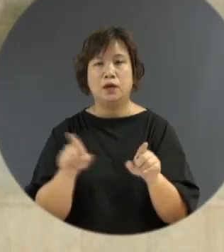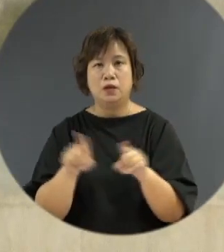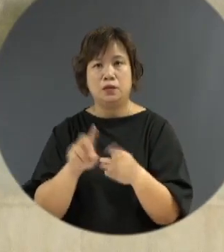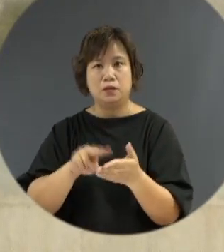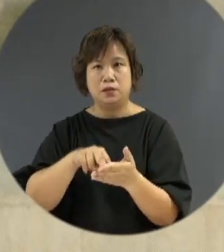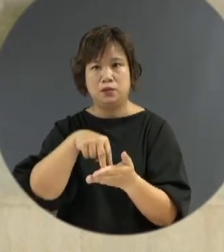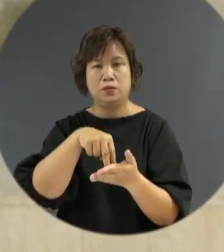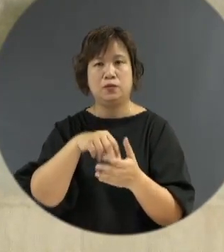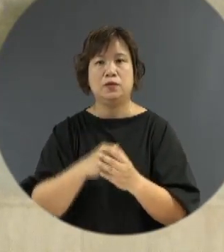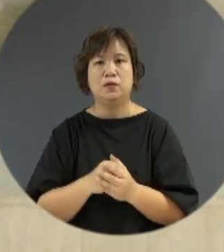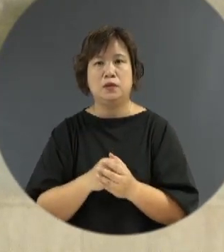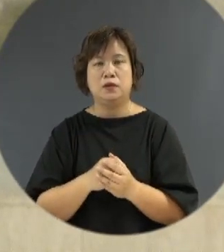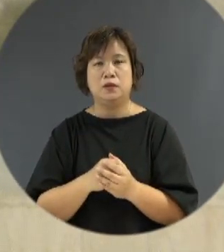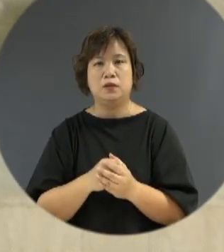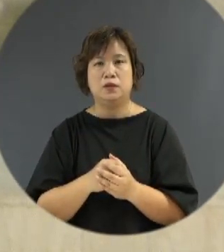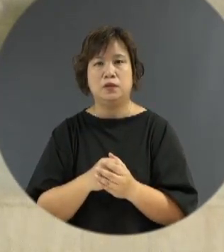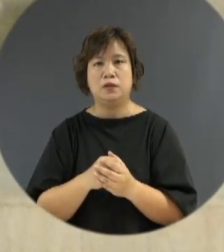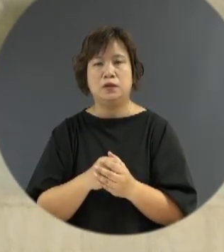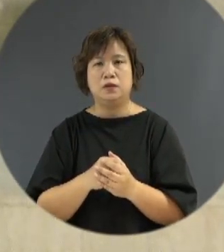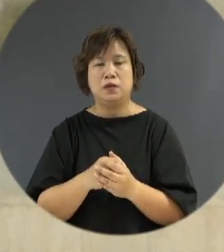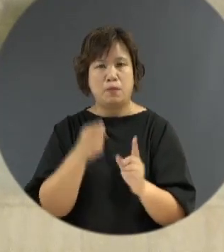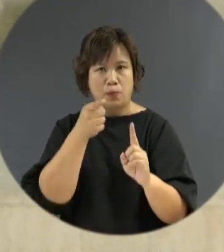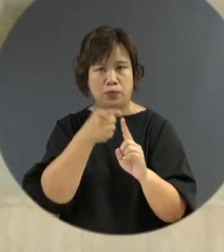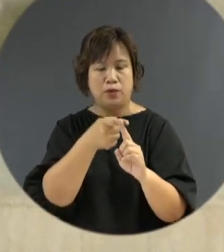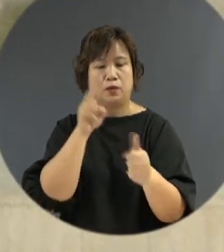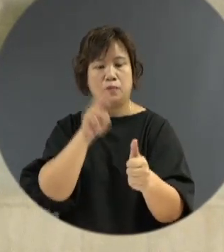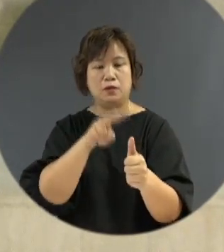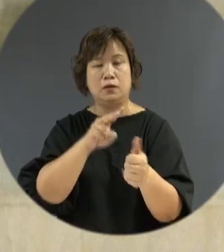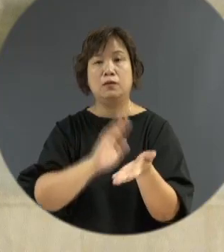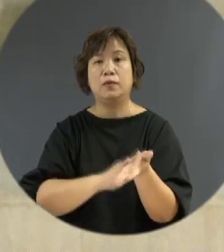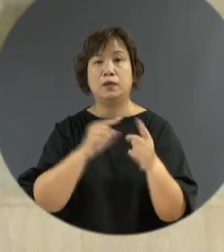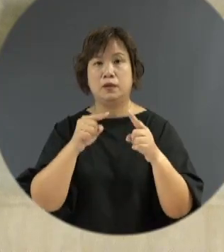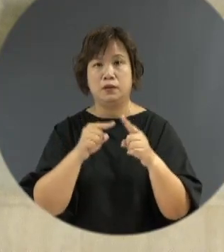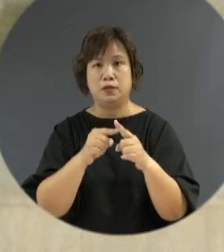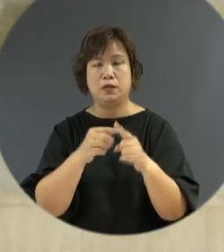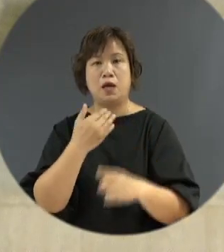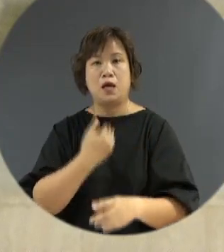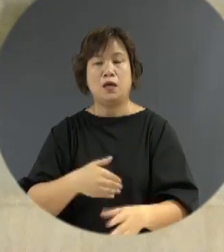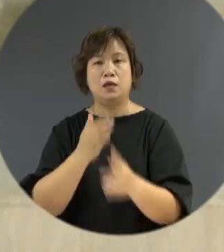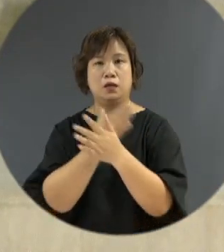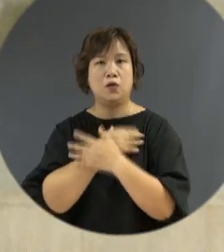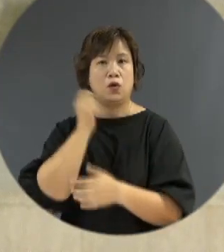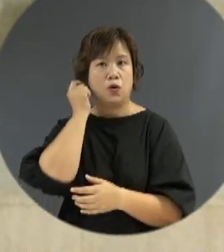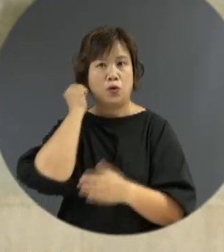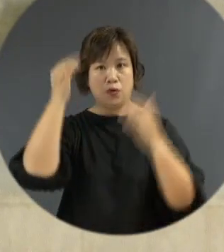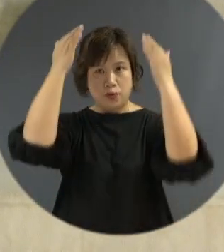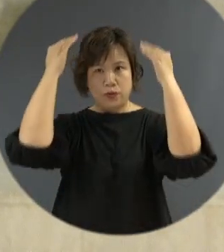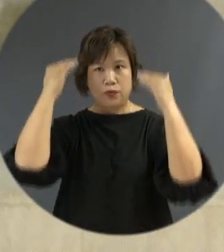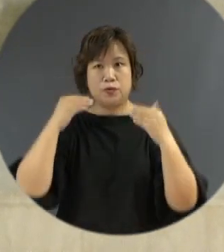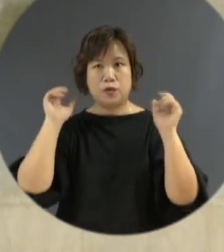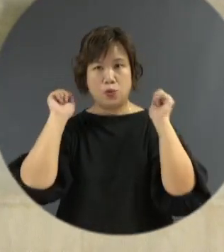创办了专为看顾病人的仁爱女修会，同